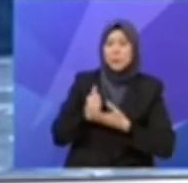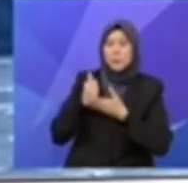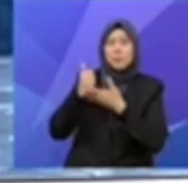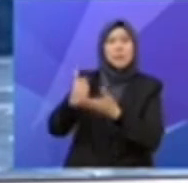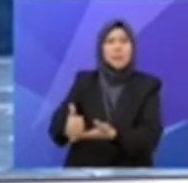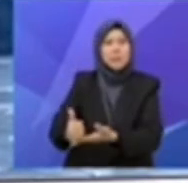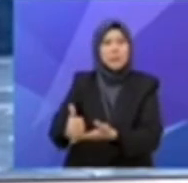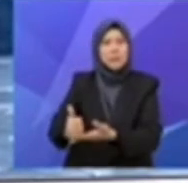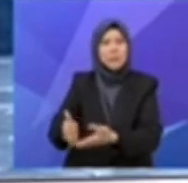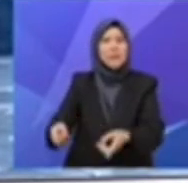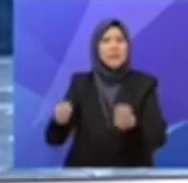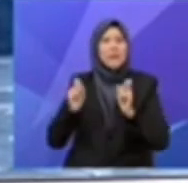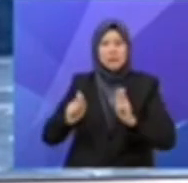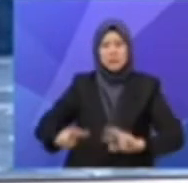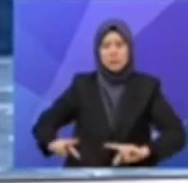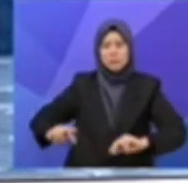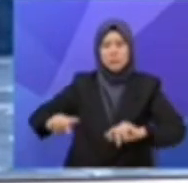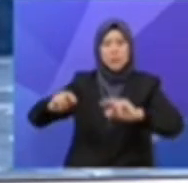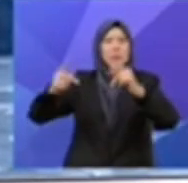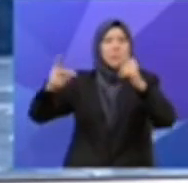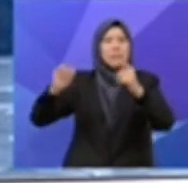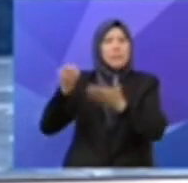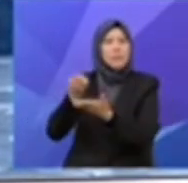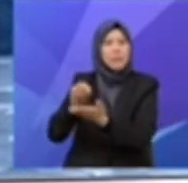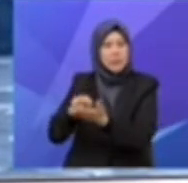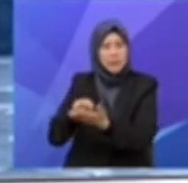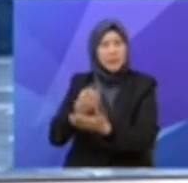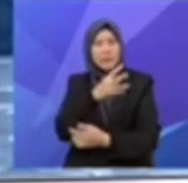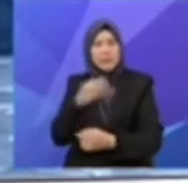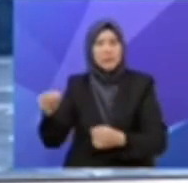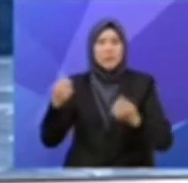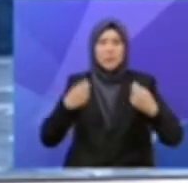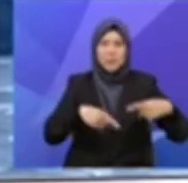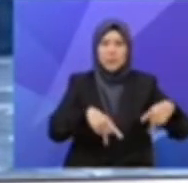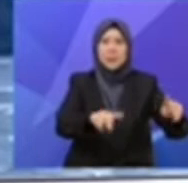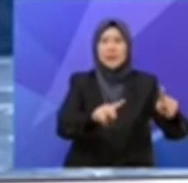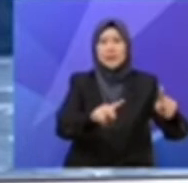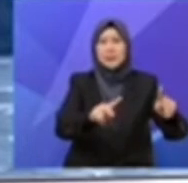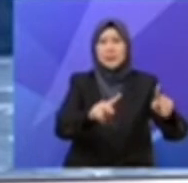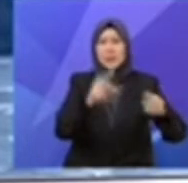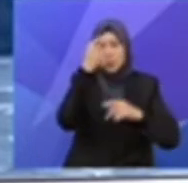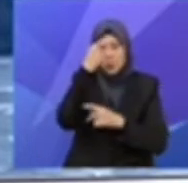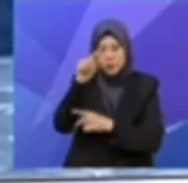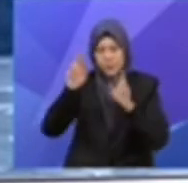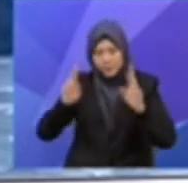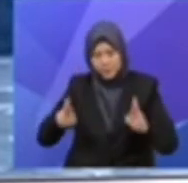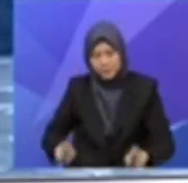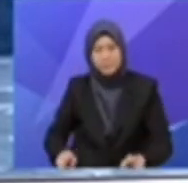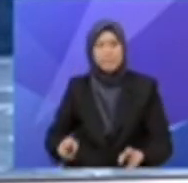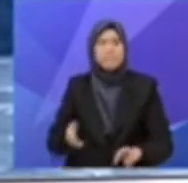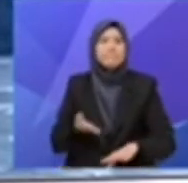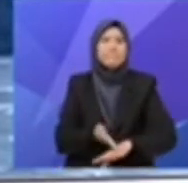mempercepat kan pemulihan ekonomi malah memberikan peluang dan ruang untuk rakyat